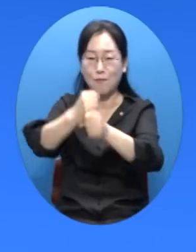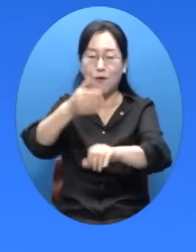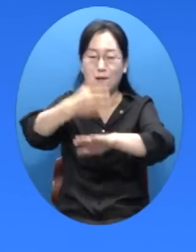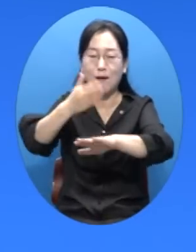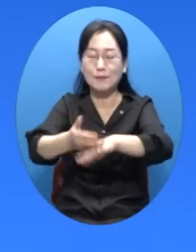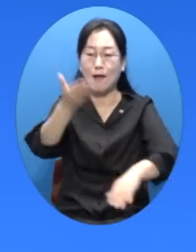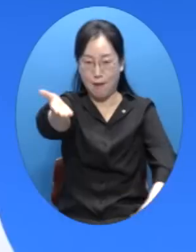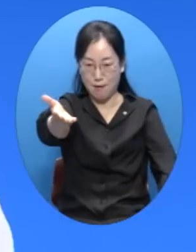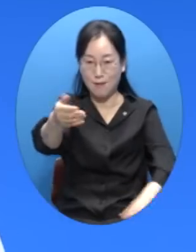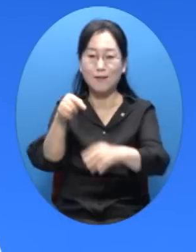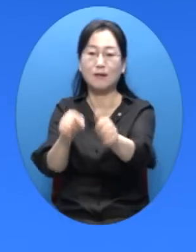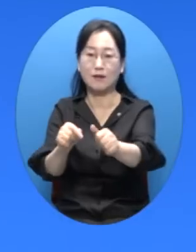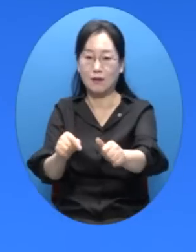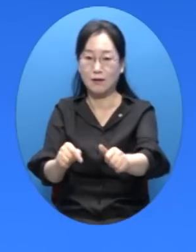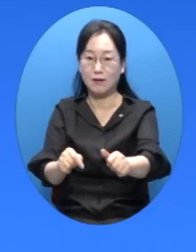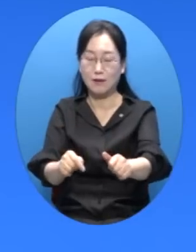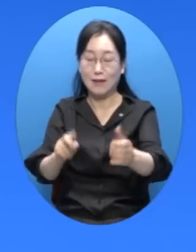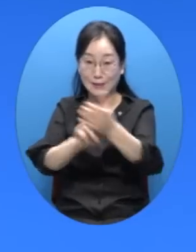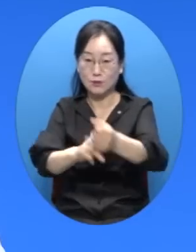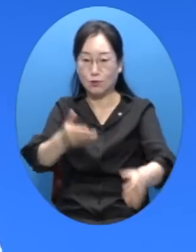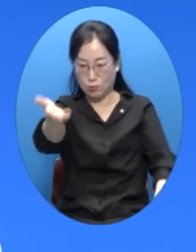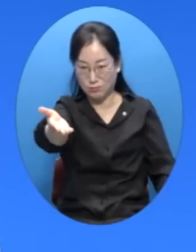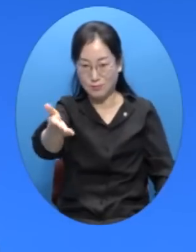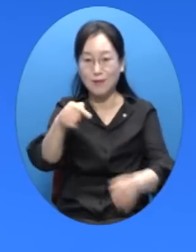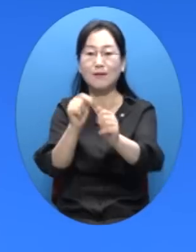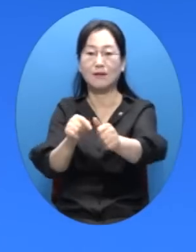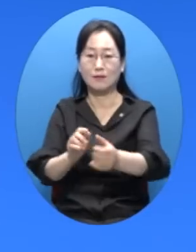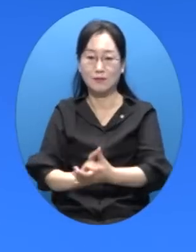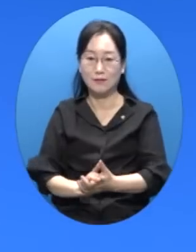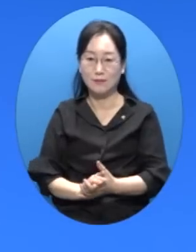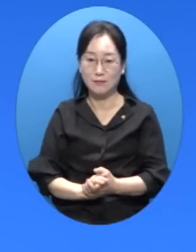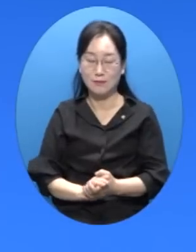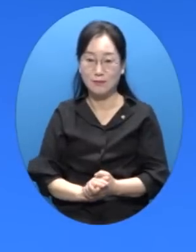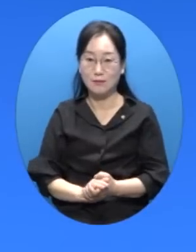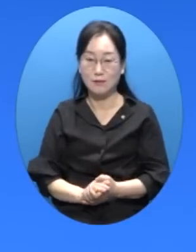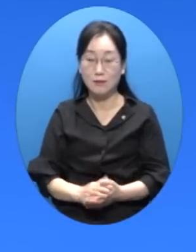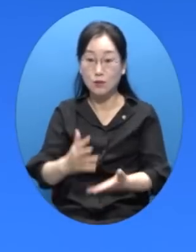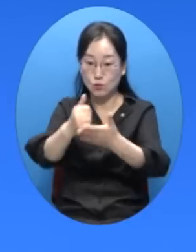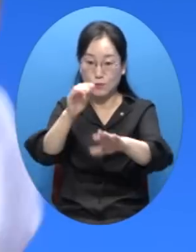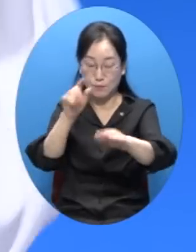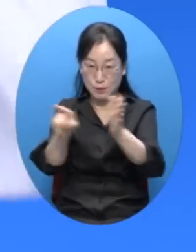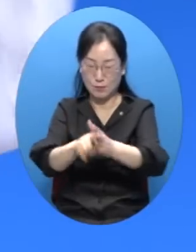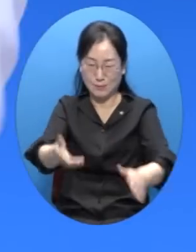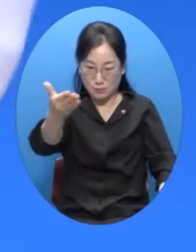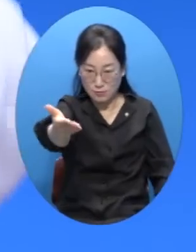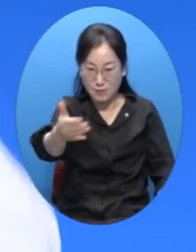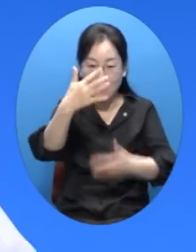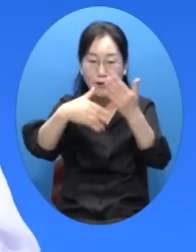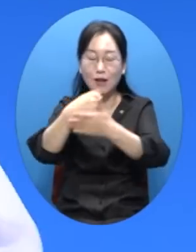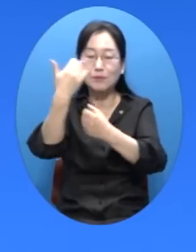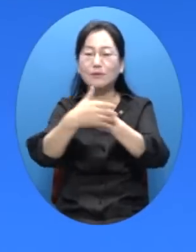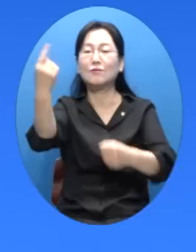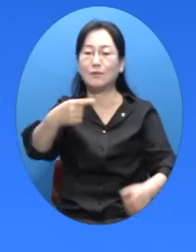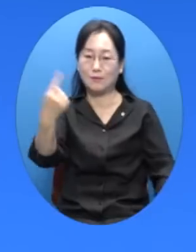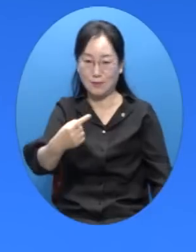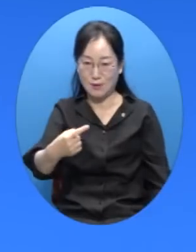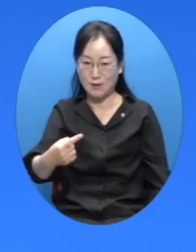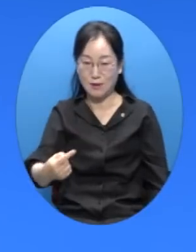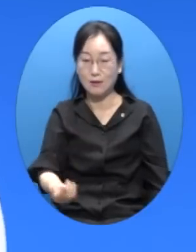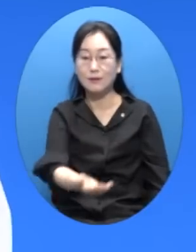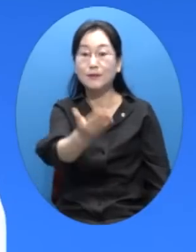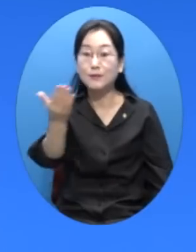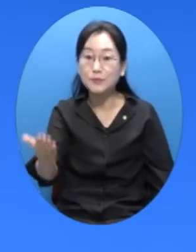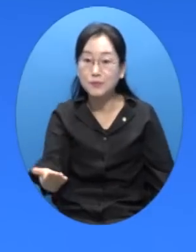손을 내밀어라. 기적의 손을 내밀어라. 주님 앞에 믿음의 손을 내밀 때 하나님의 은혜가 임하게 되는 것입니다.